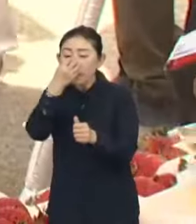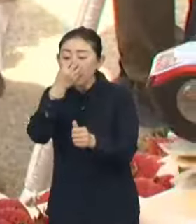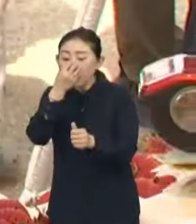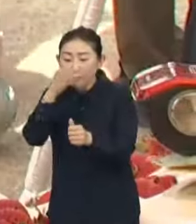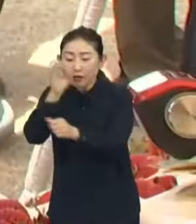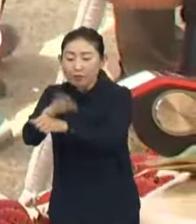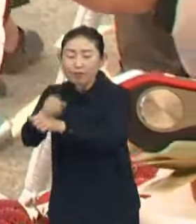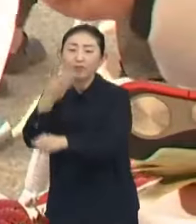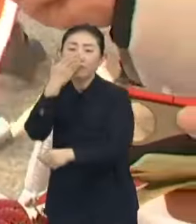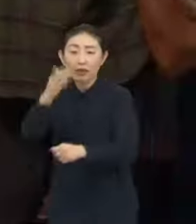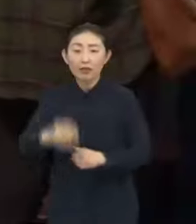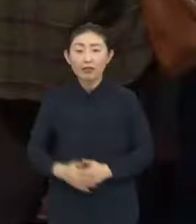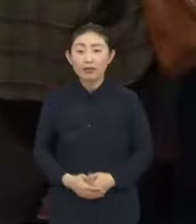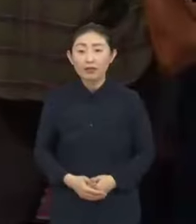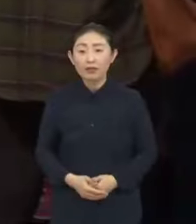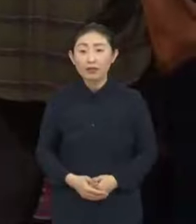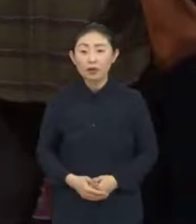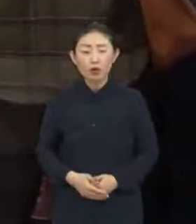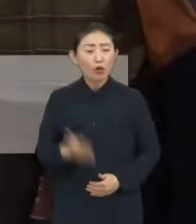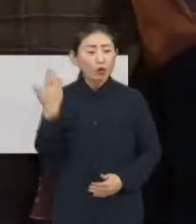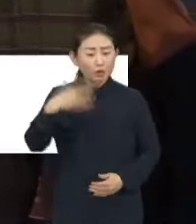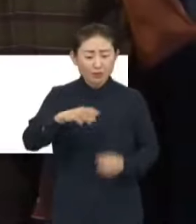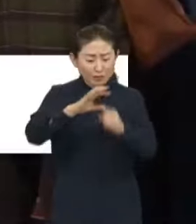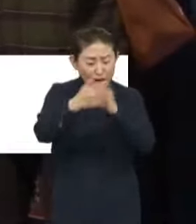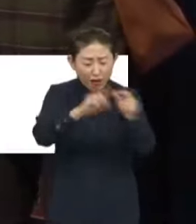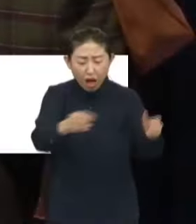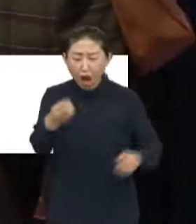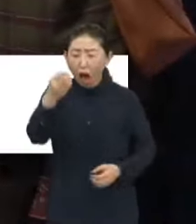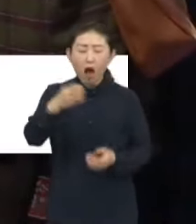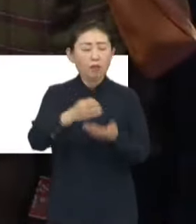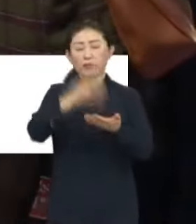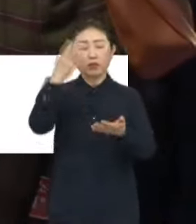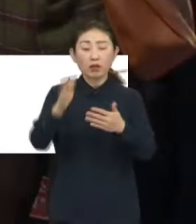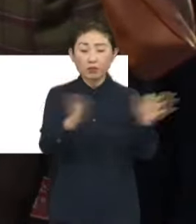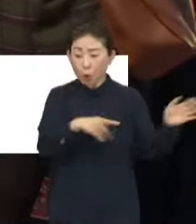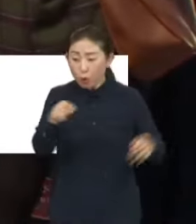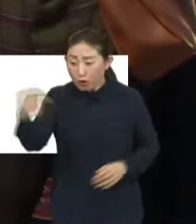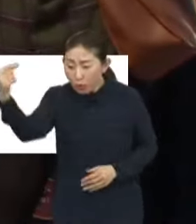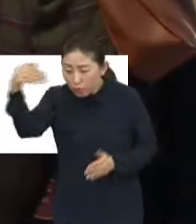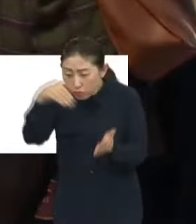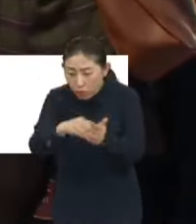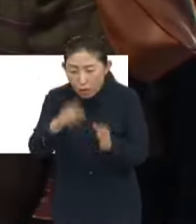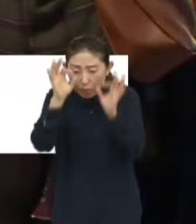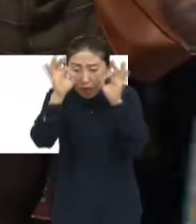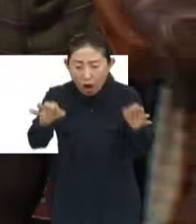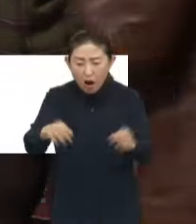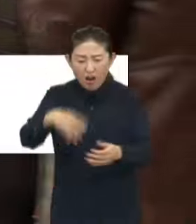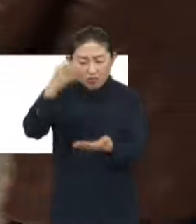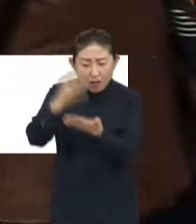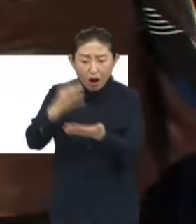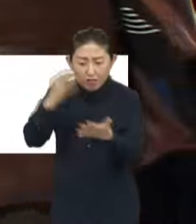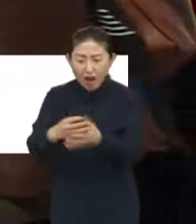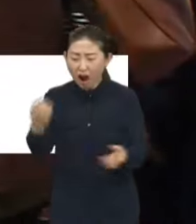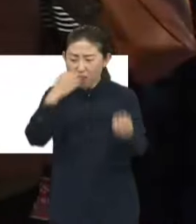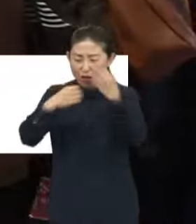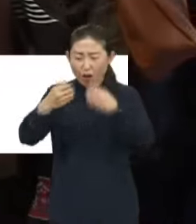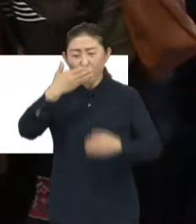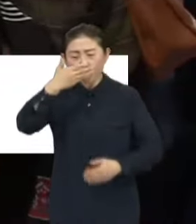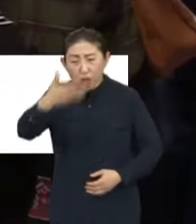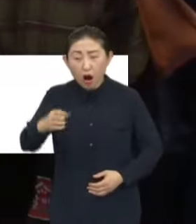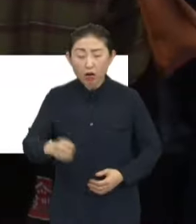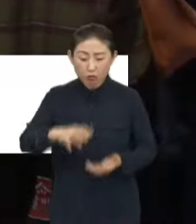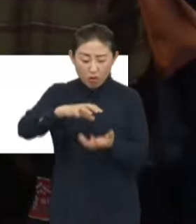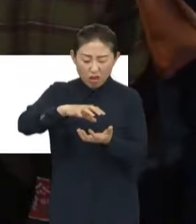구입할 수 있습니다. 요즘 과일 너무 비싼데 여기 와서 과일도 싸게 살 수 있고 많이 먹을 수 있고 특히